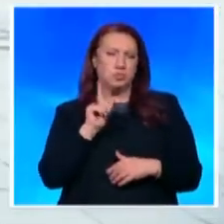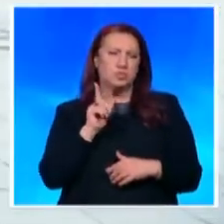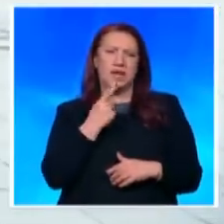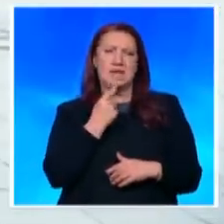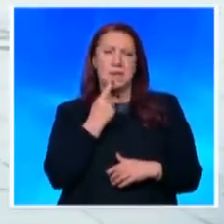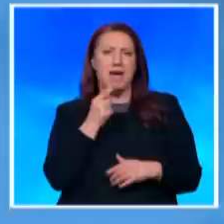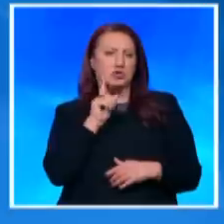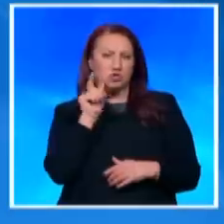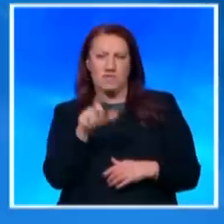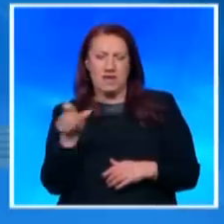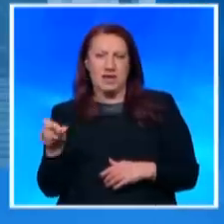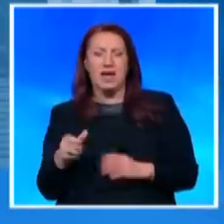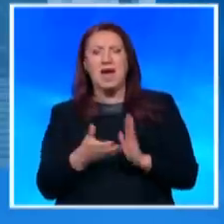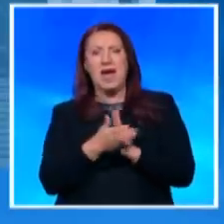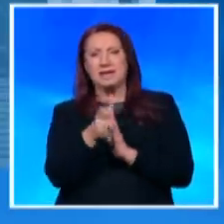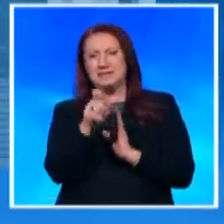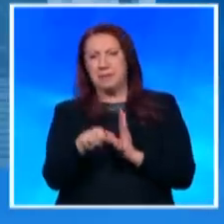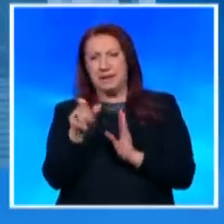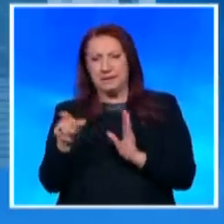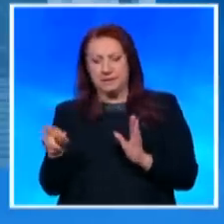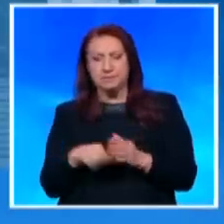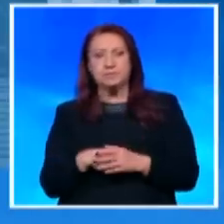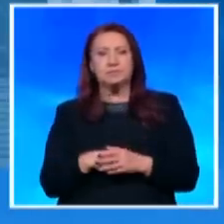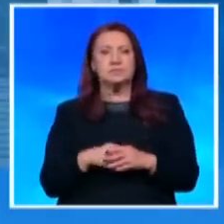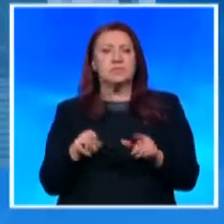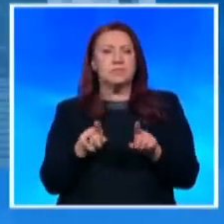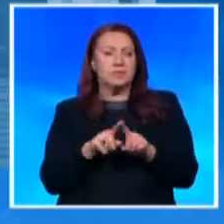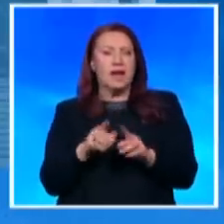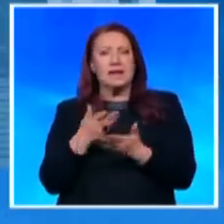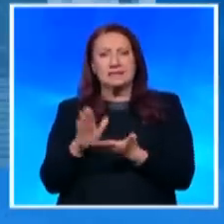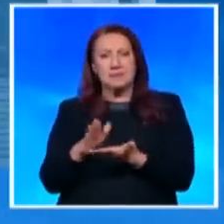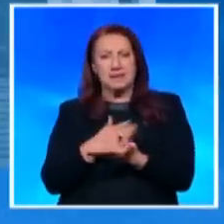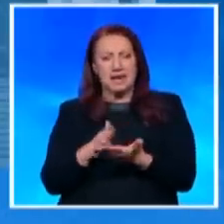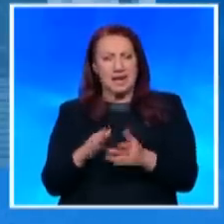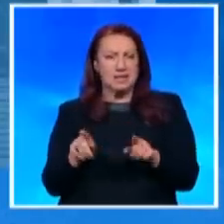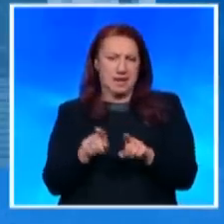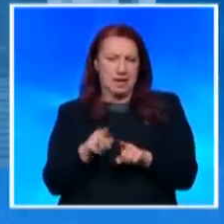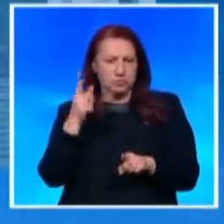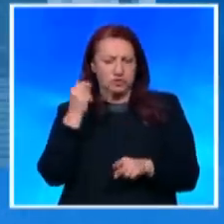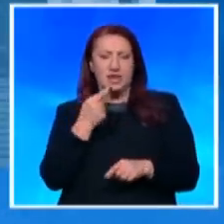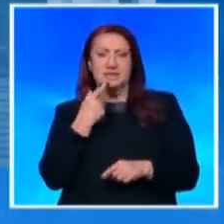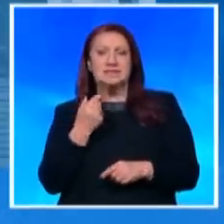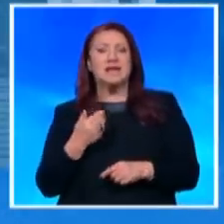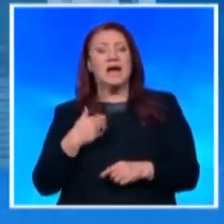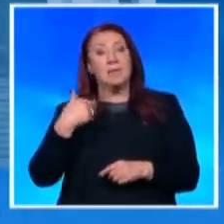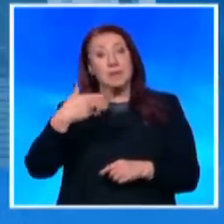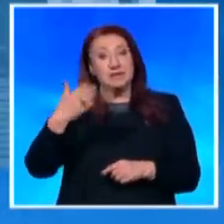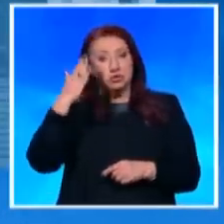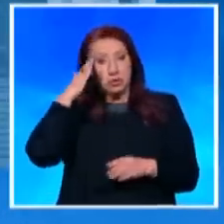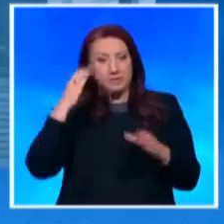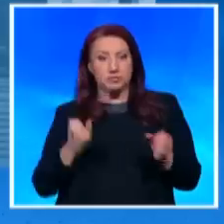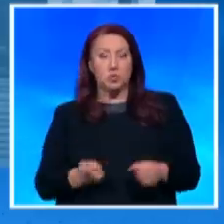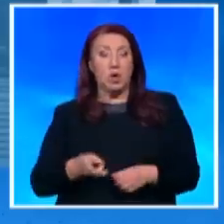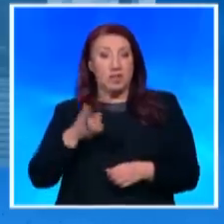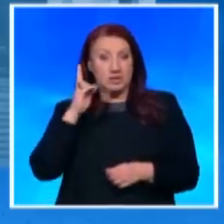Народното събрание остава такова, каквото беше и вчера. А именно, за бъдещия кабинет ще гласуват от ГЕРБ, от ДПС